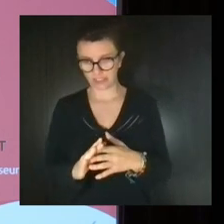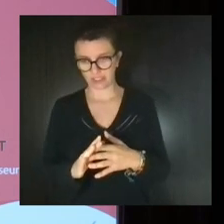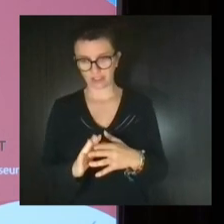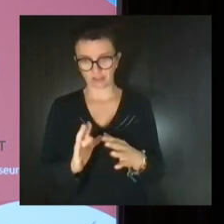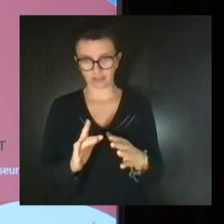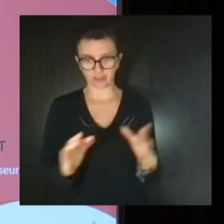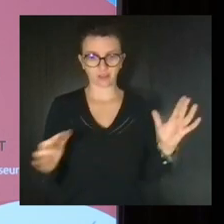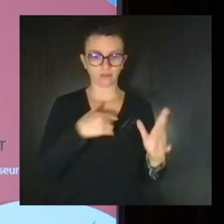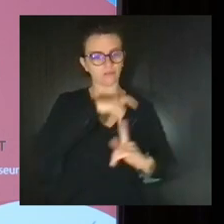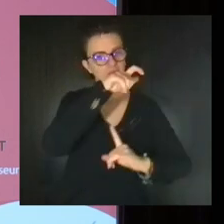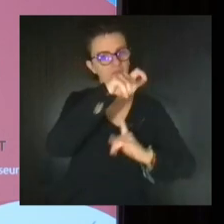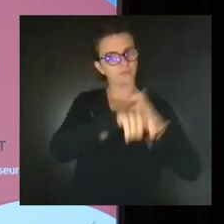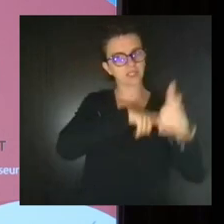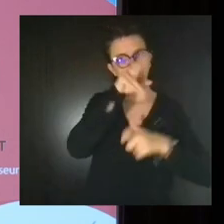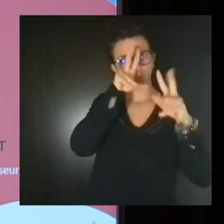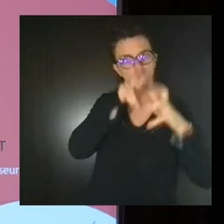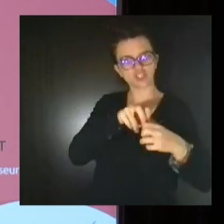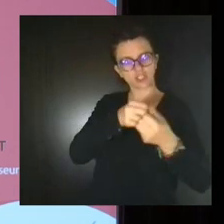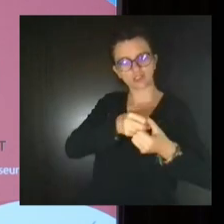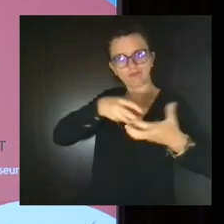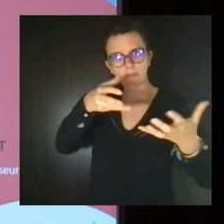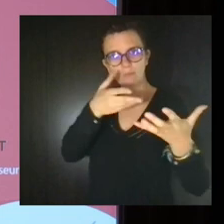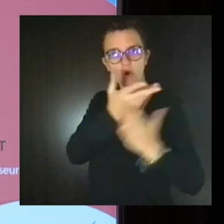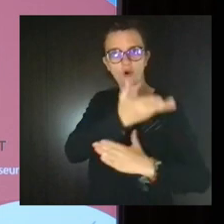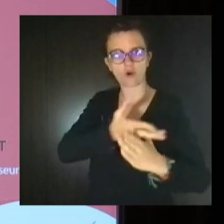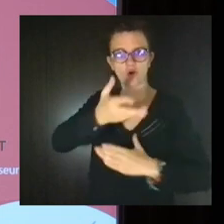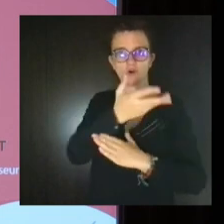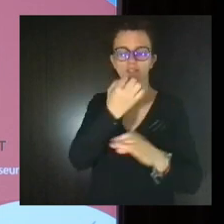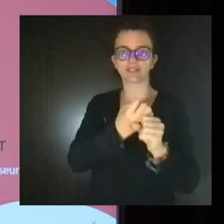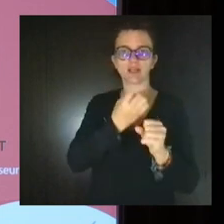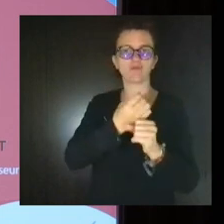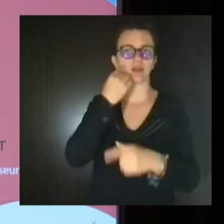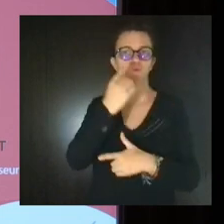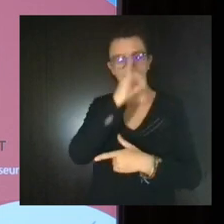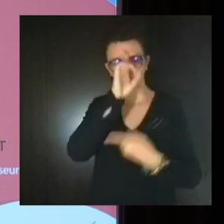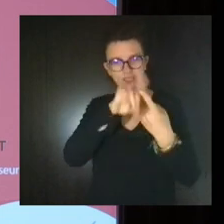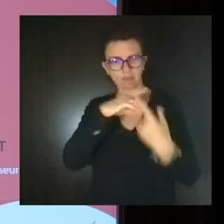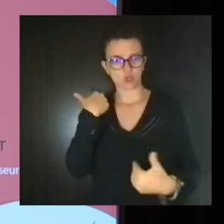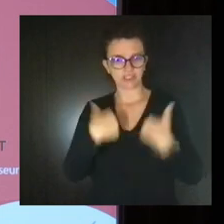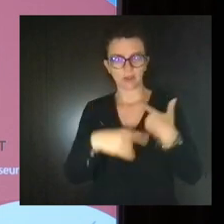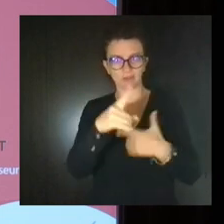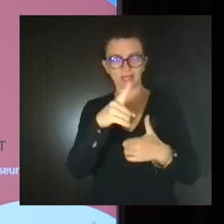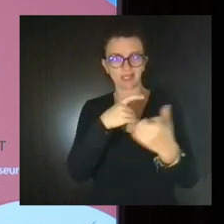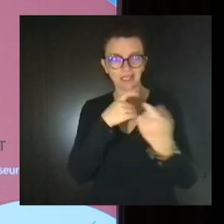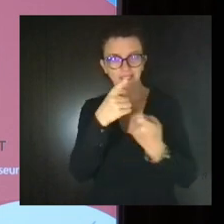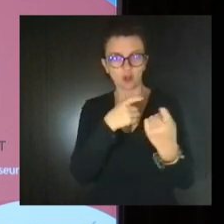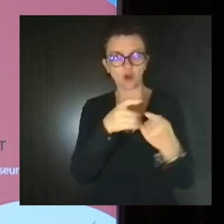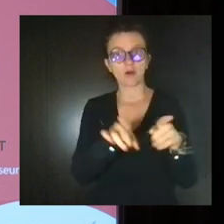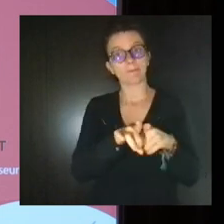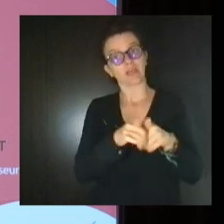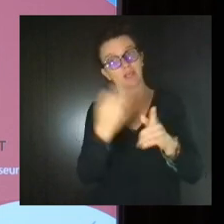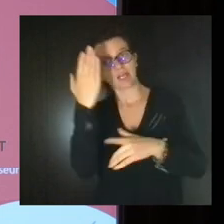nos chercheurs et développeurs travaillent à la fois pour la partie handicap client, mais aussi pour le handicap